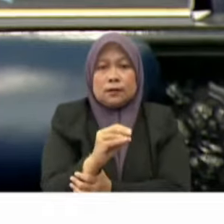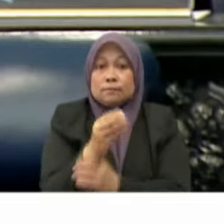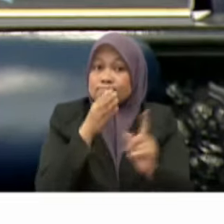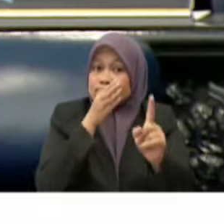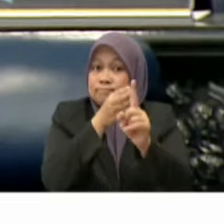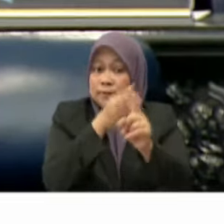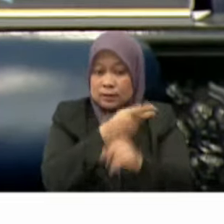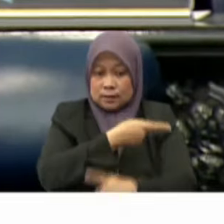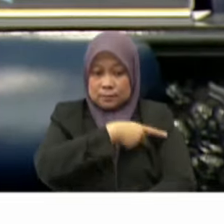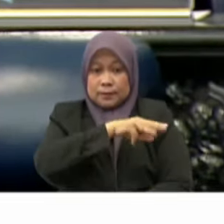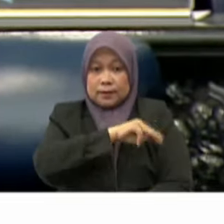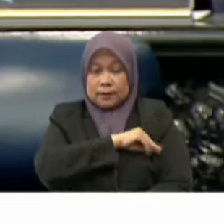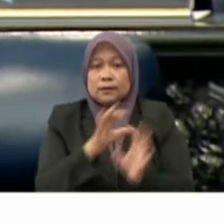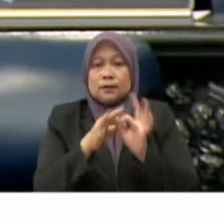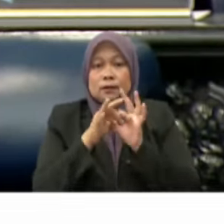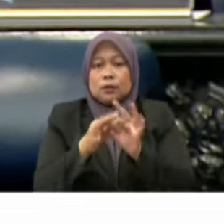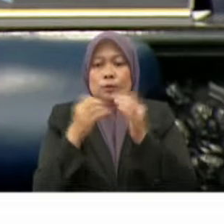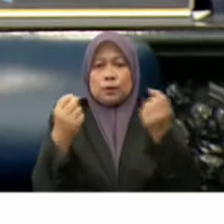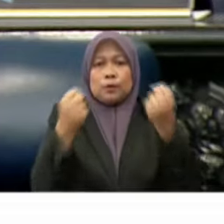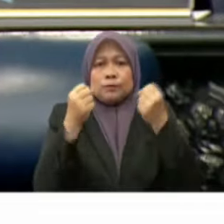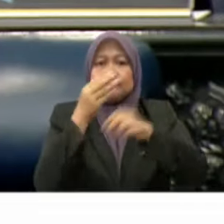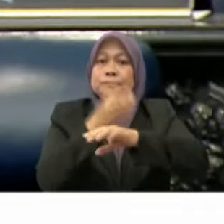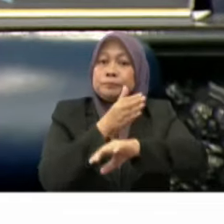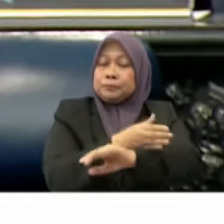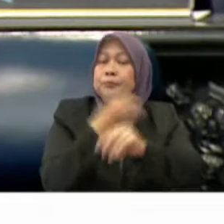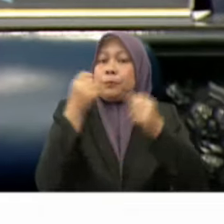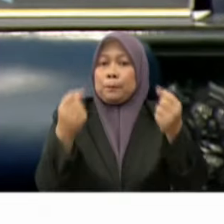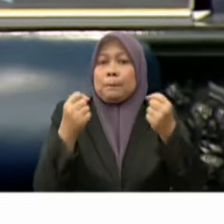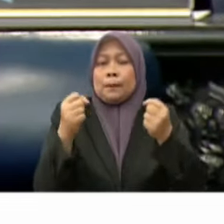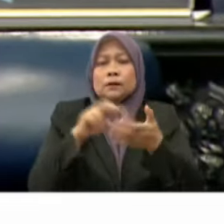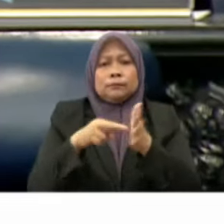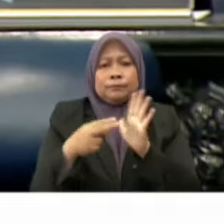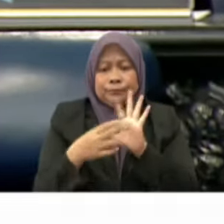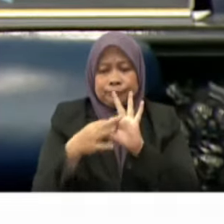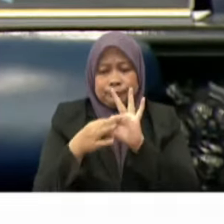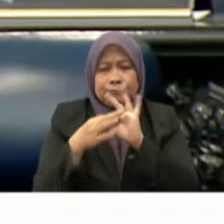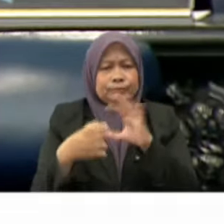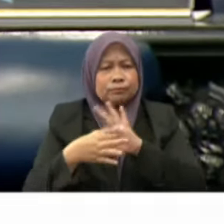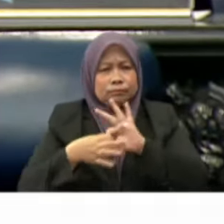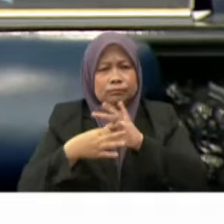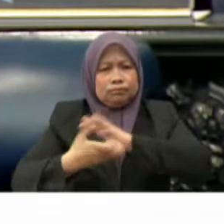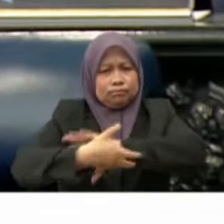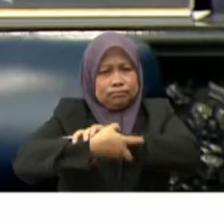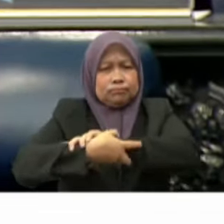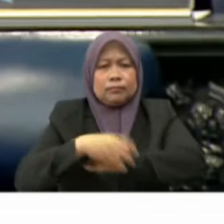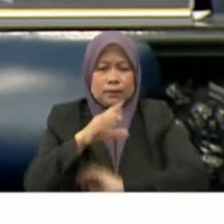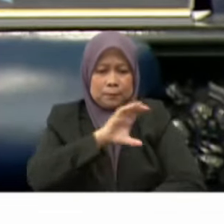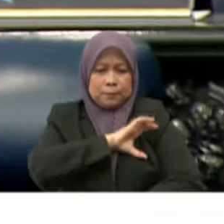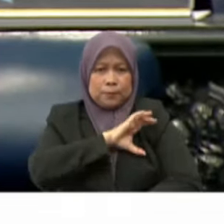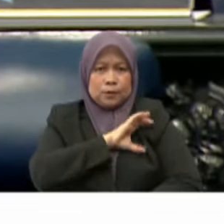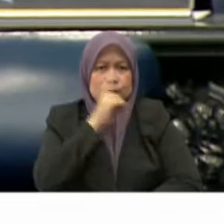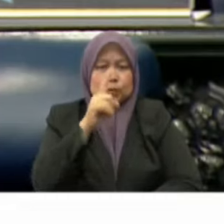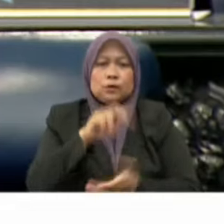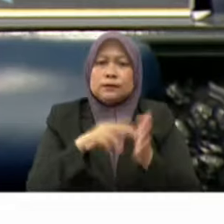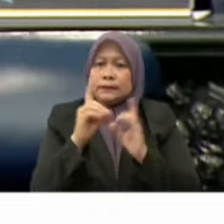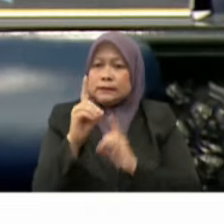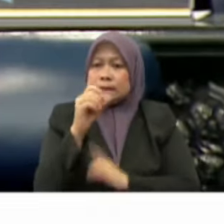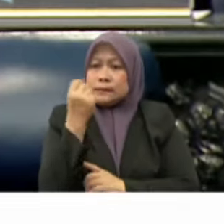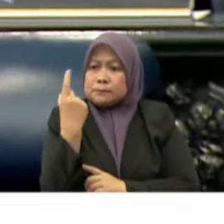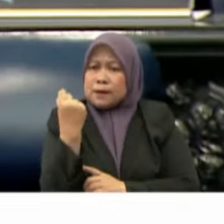Kementerian kita juga bekerja sama untuk mengukuhkan memprakarsaikan juga yaitu dengan kerjasama merata dengan pijar m khususnya dalam di 11